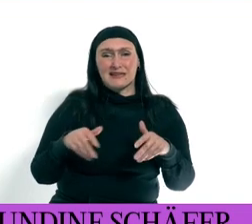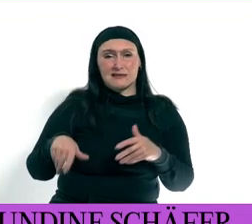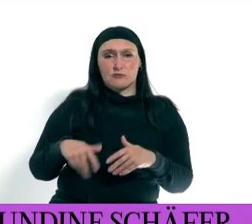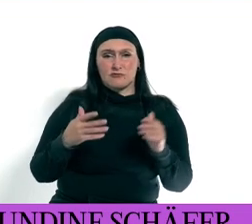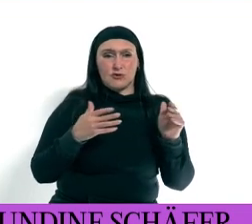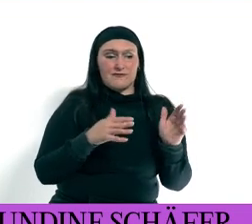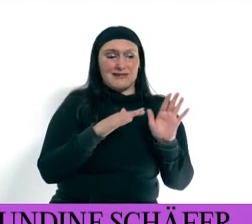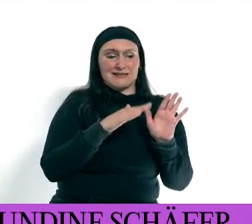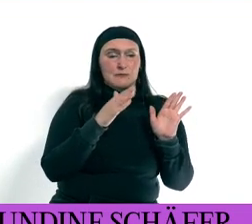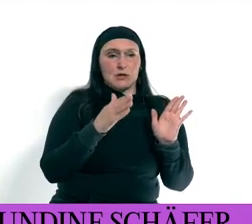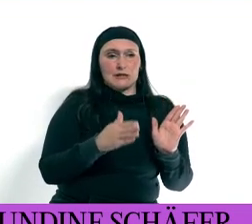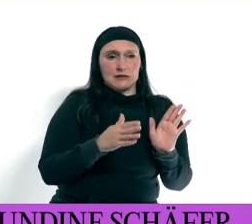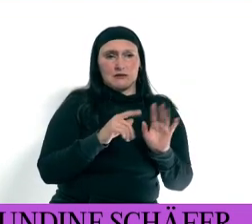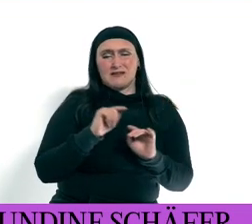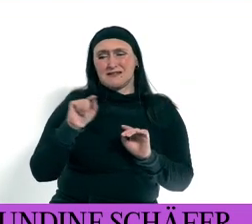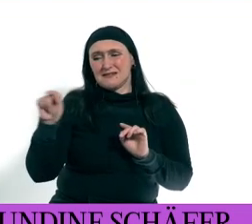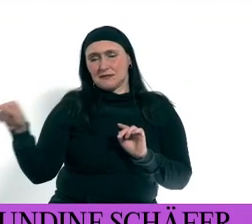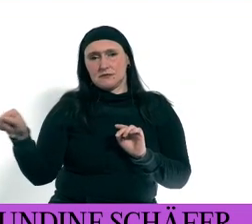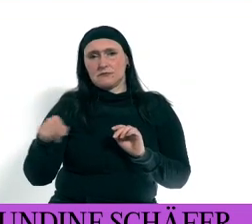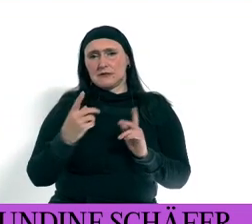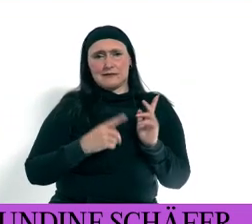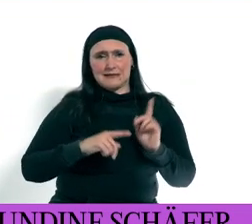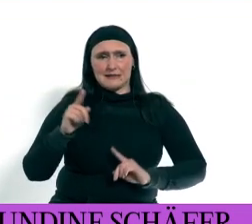andere. Uns.